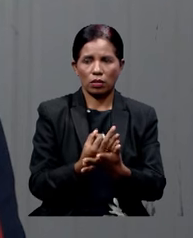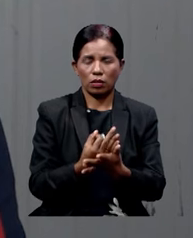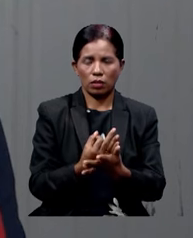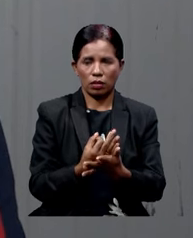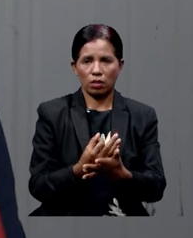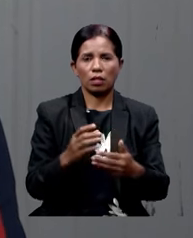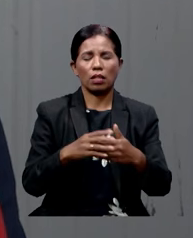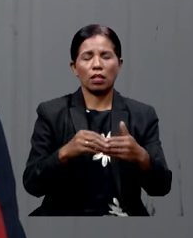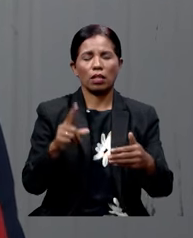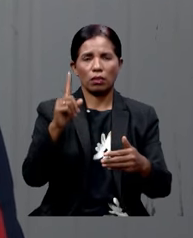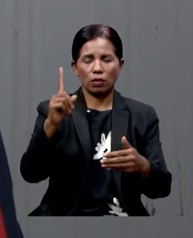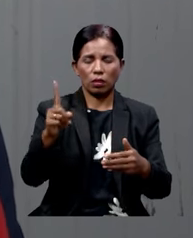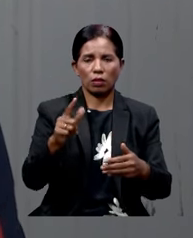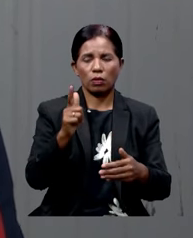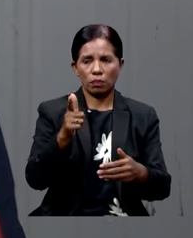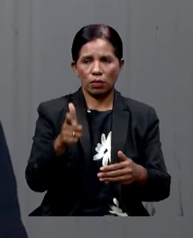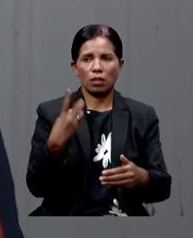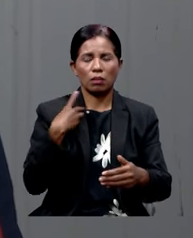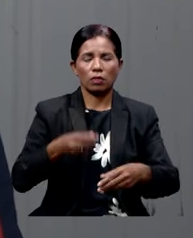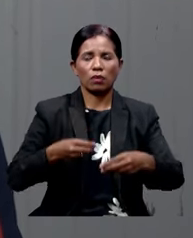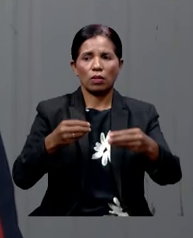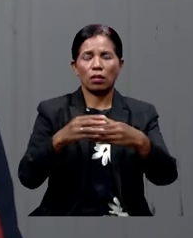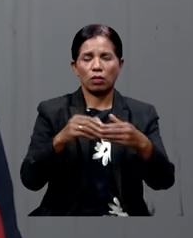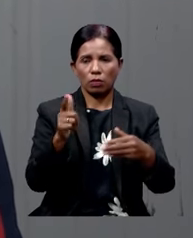pertama yang ne, distribui le 20 kilo.